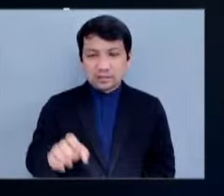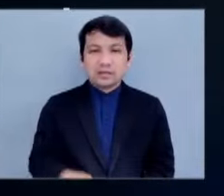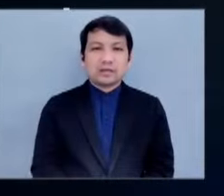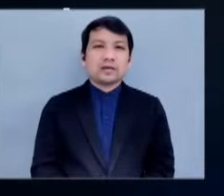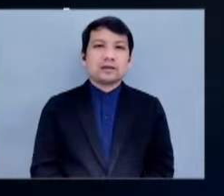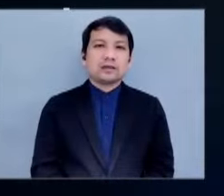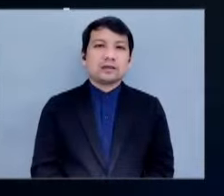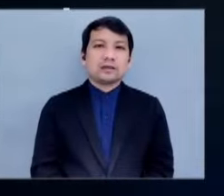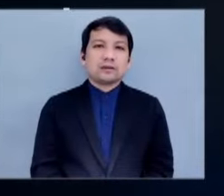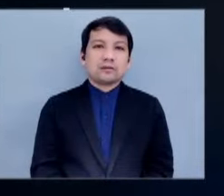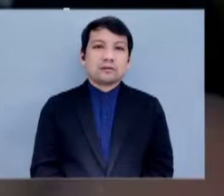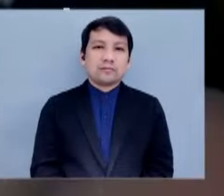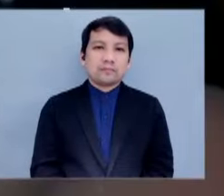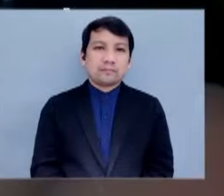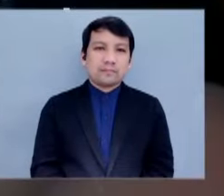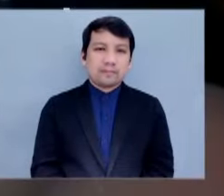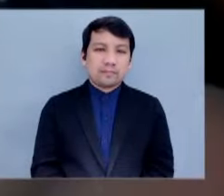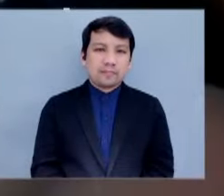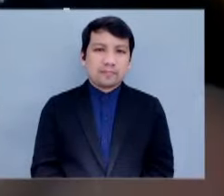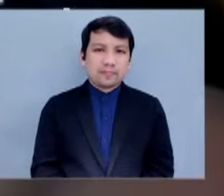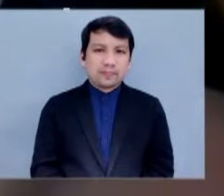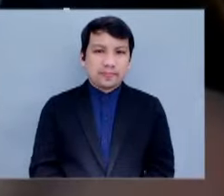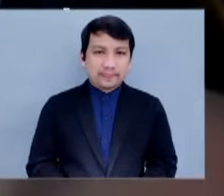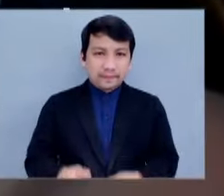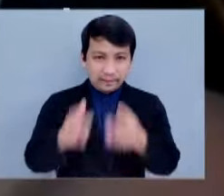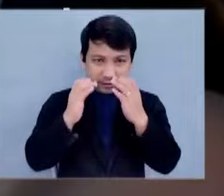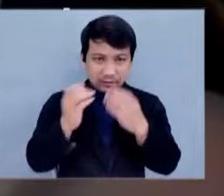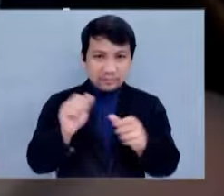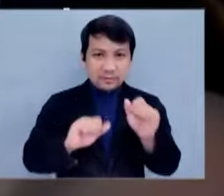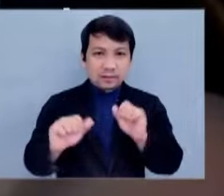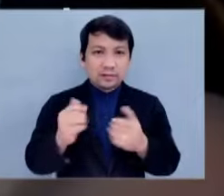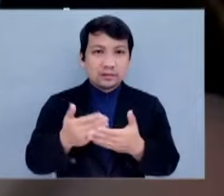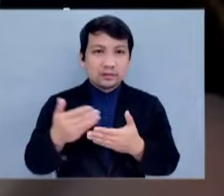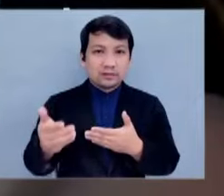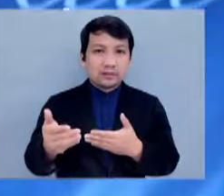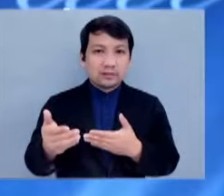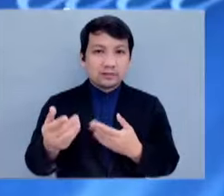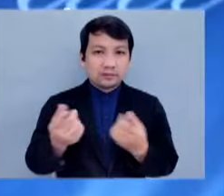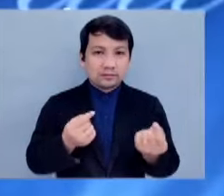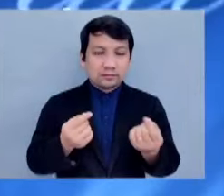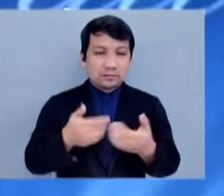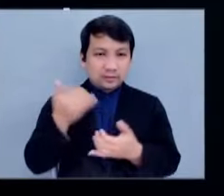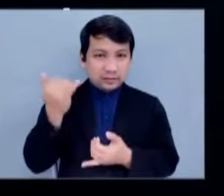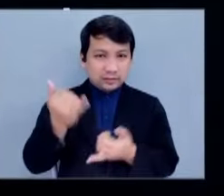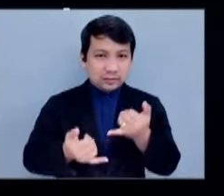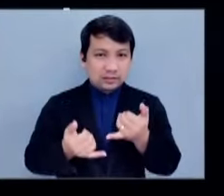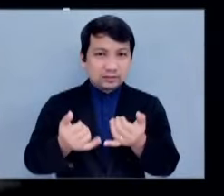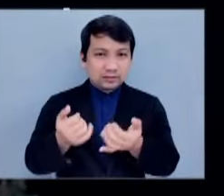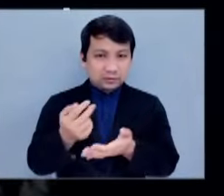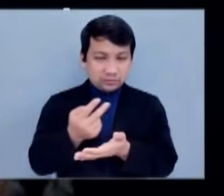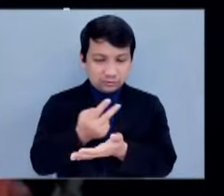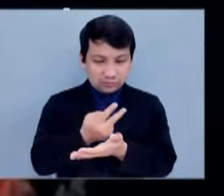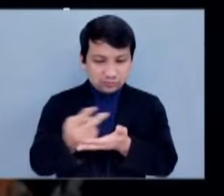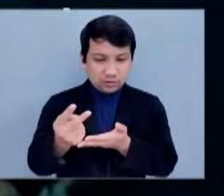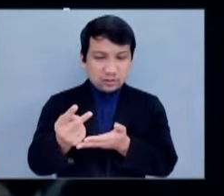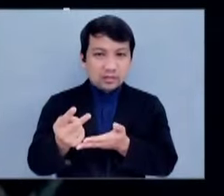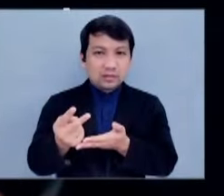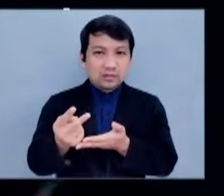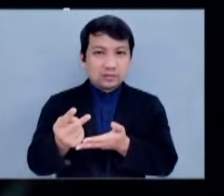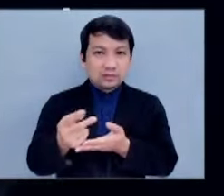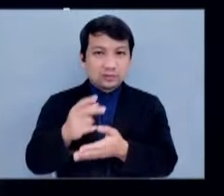That we survived. Tutok lang sa mas marami pang kapanapanabik na eksena sa huling dalawang linggo ng senior